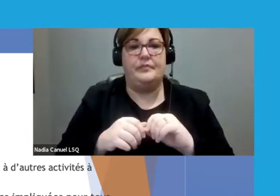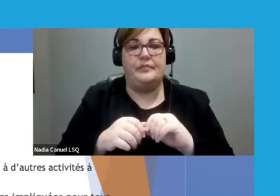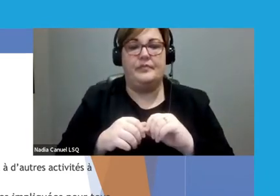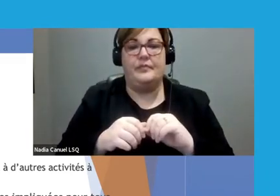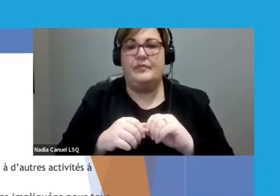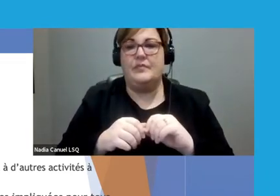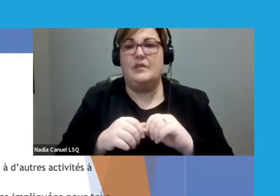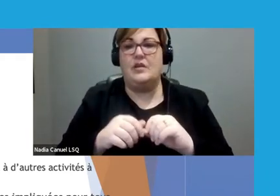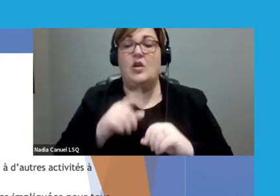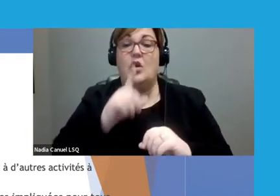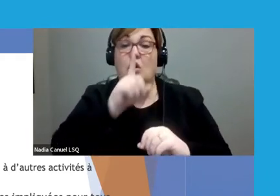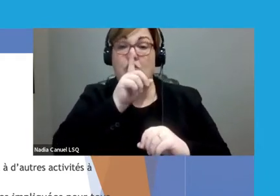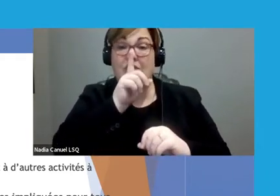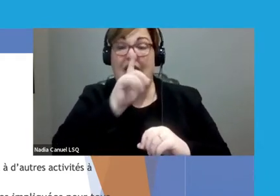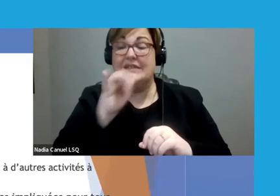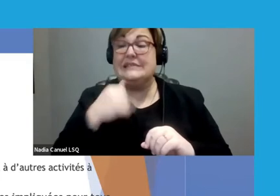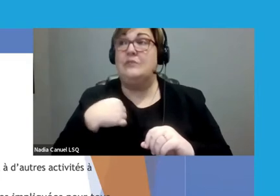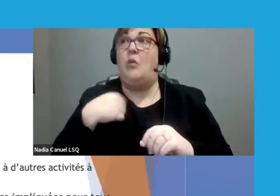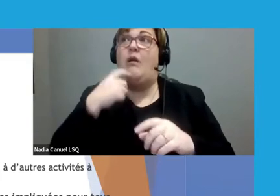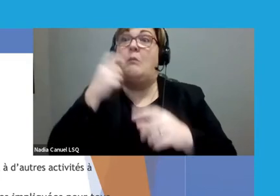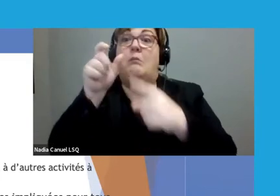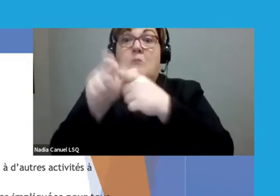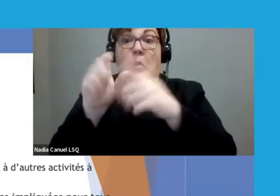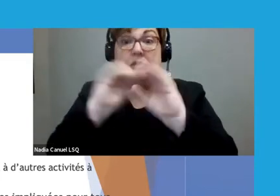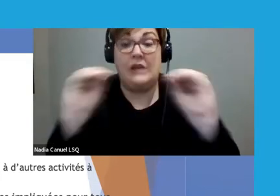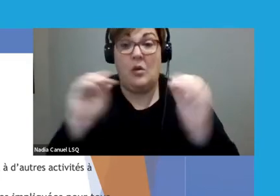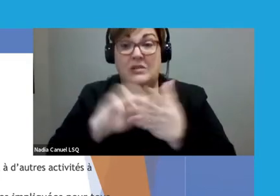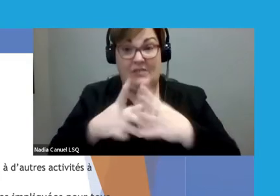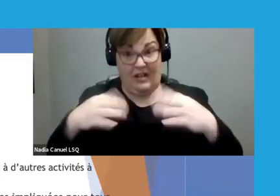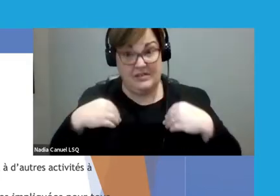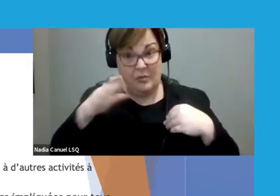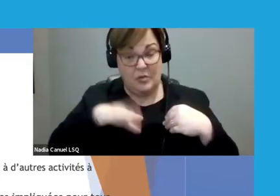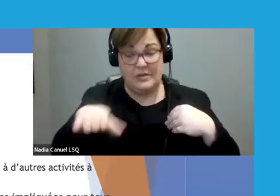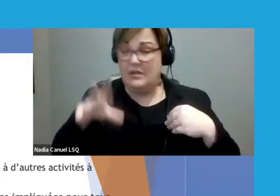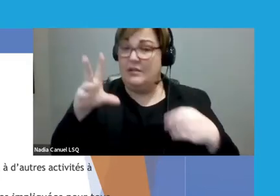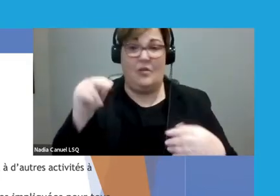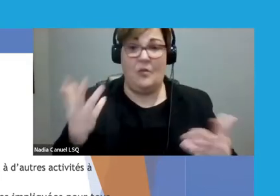le silence n'est pas un consentement. Et aussi,